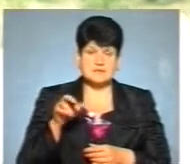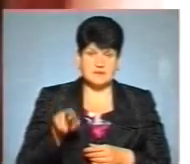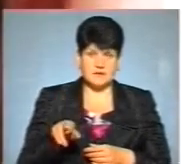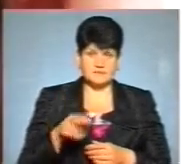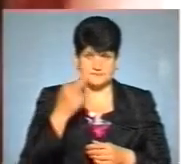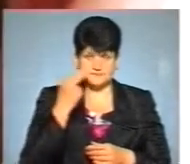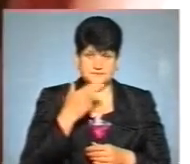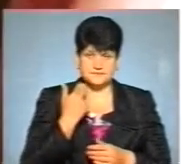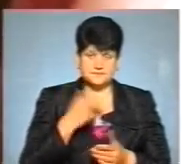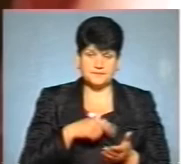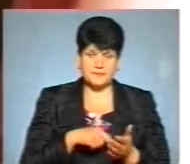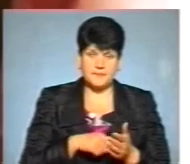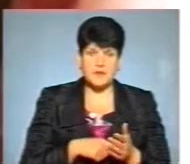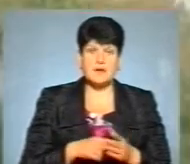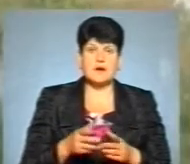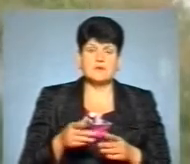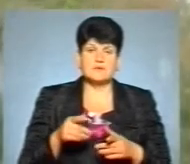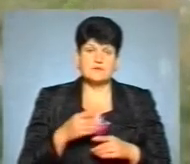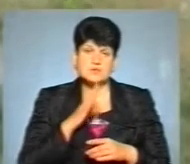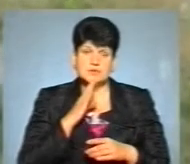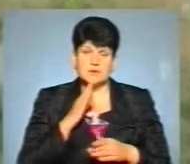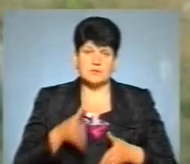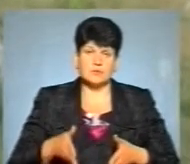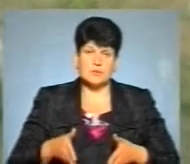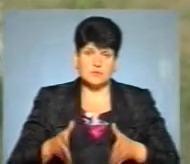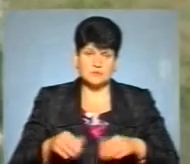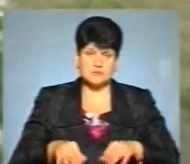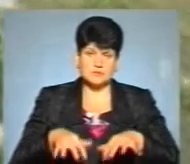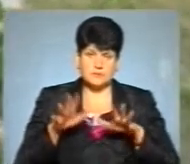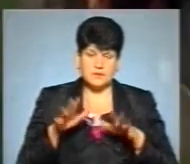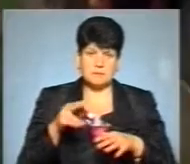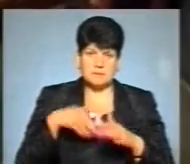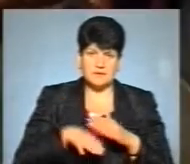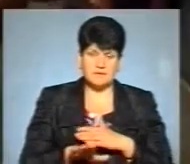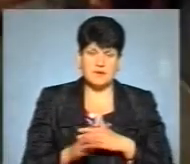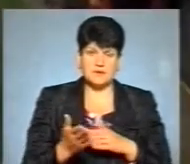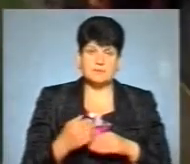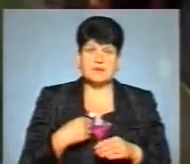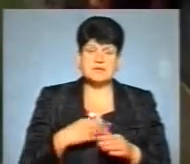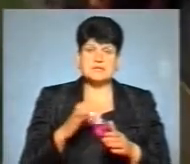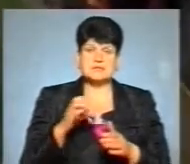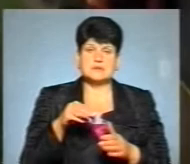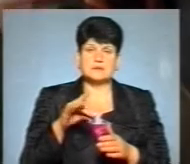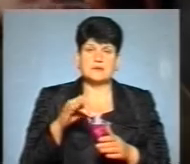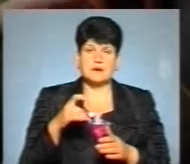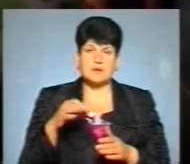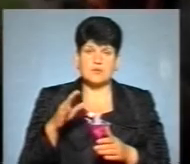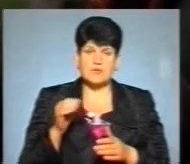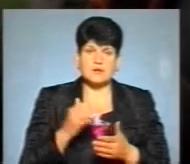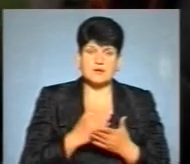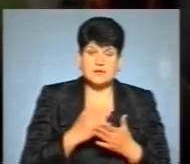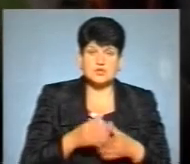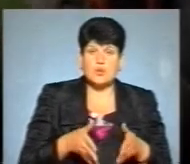затопила город, підвал і частину подвір'я. Жінка каже, господарство застрахувала. Застрахувала, але чи то і городи